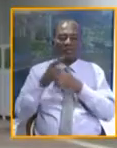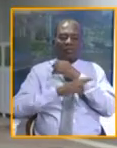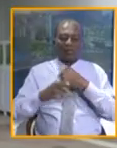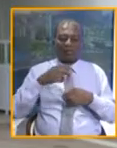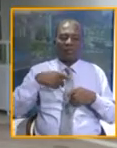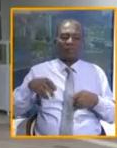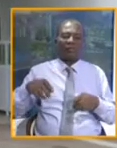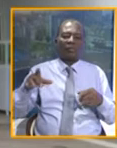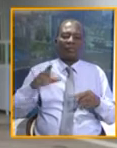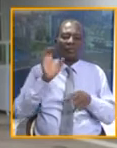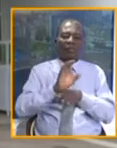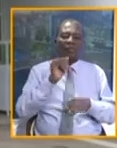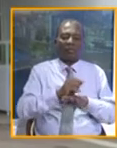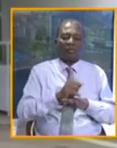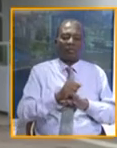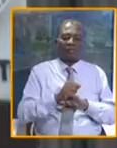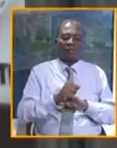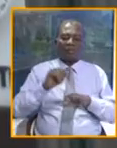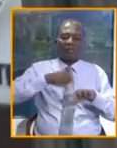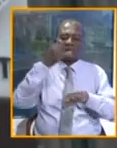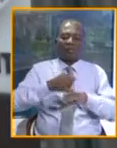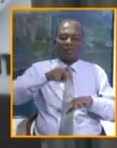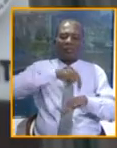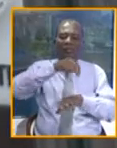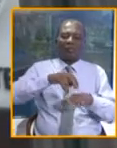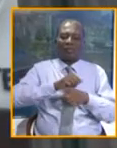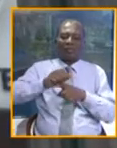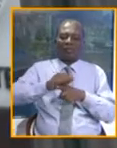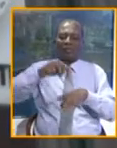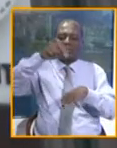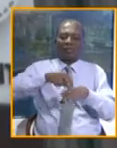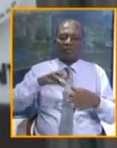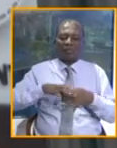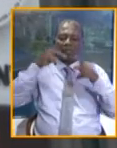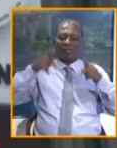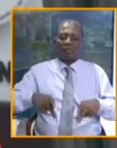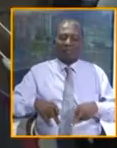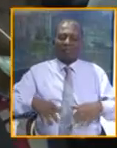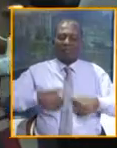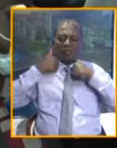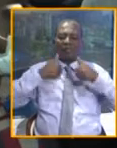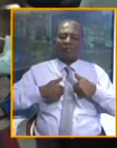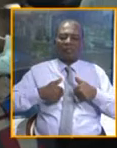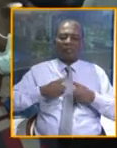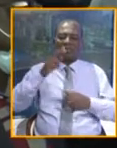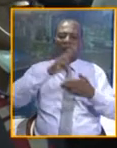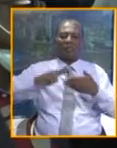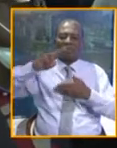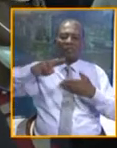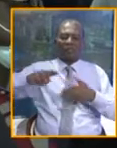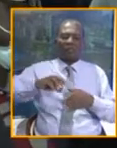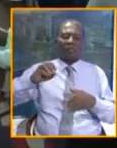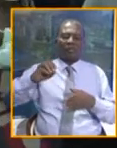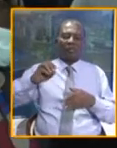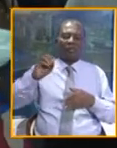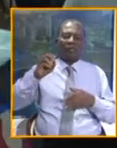régionale que va abriter la Côte d'Ivoire. L'Institut national de formation des agents de santé, INFAS, l'Université Alassane